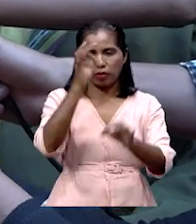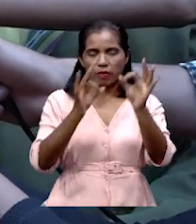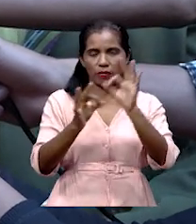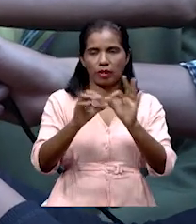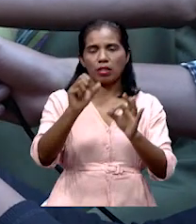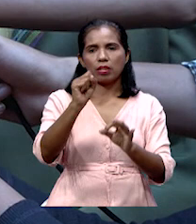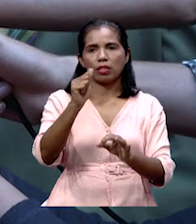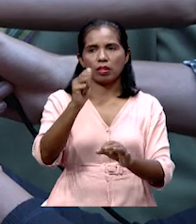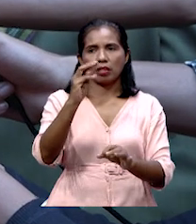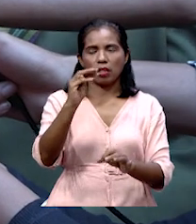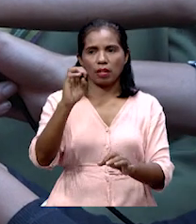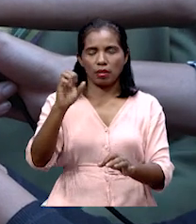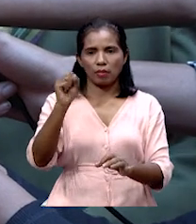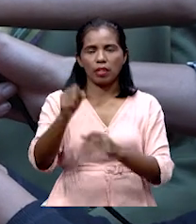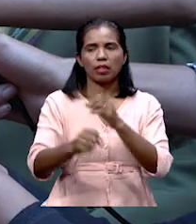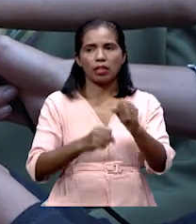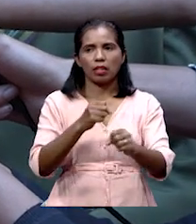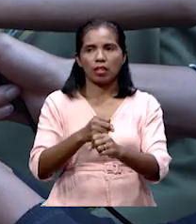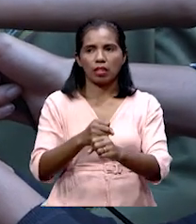halat distribusang pleurona ne hetinang